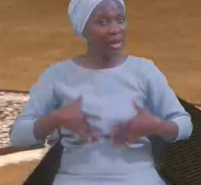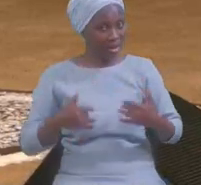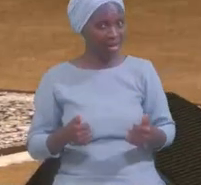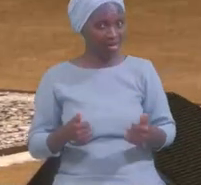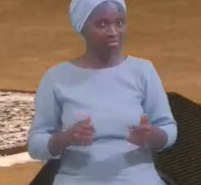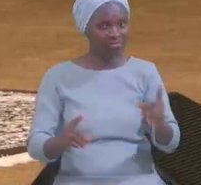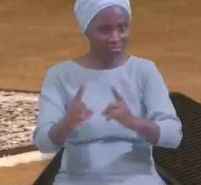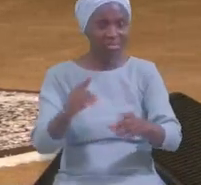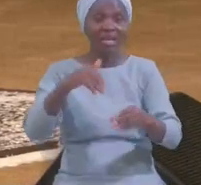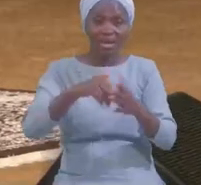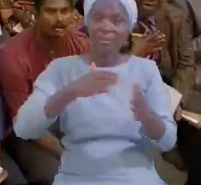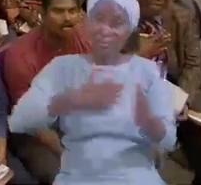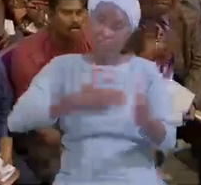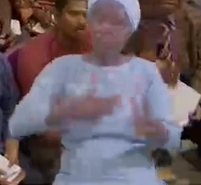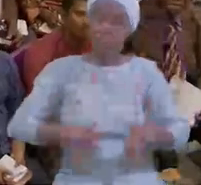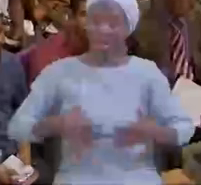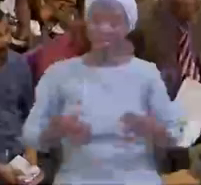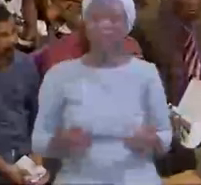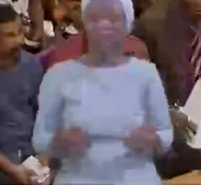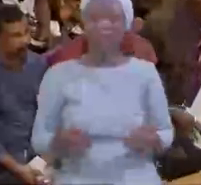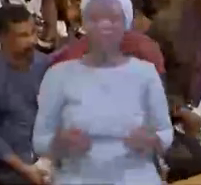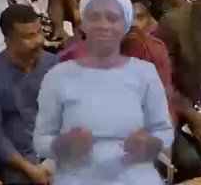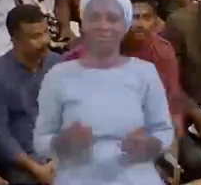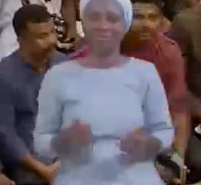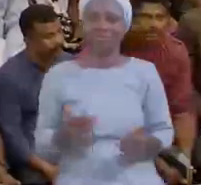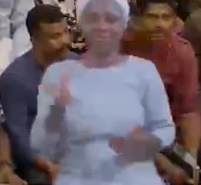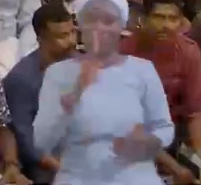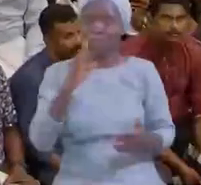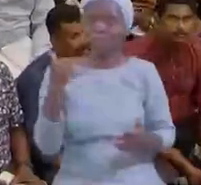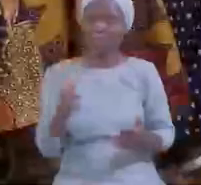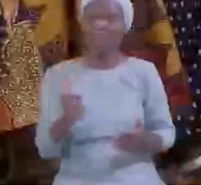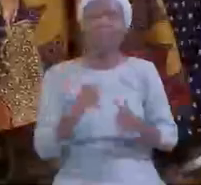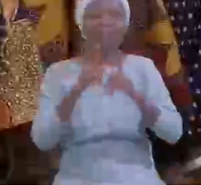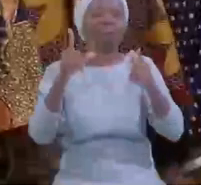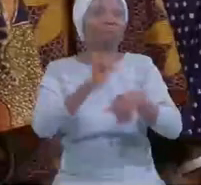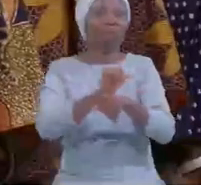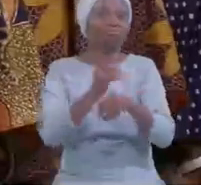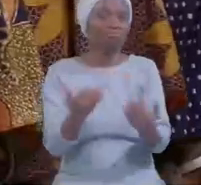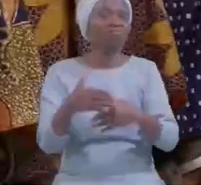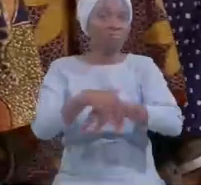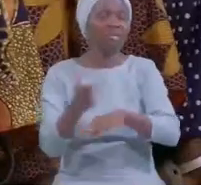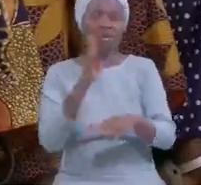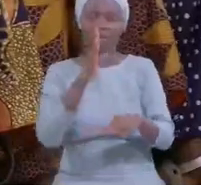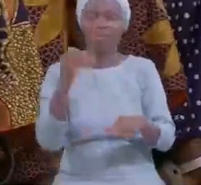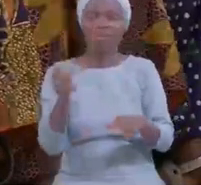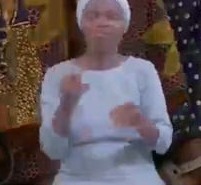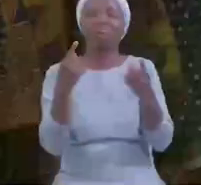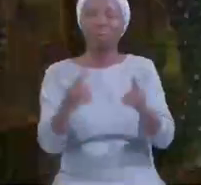Dans ma vie, il y aura l'accomplissement ce soir. Il y aura la réalisation ce